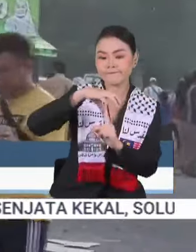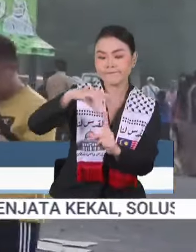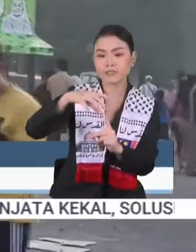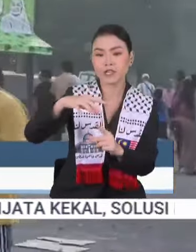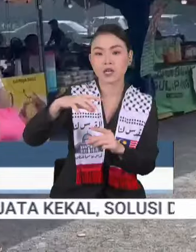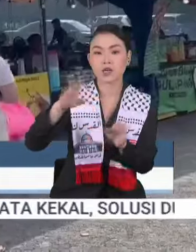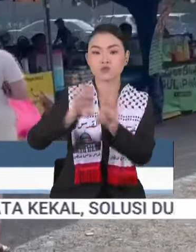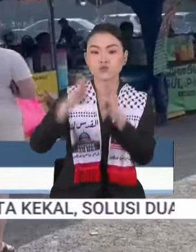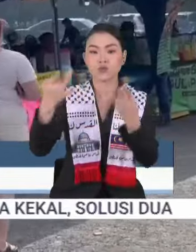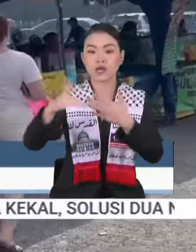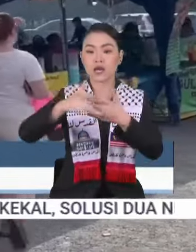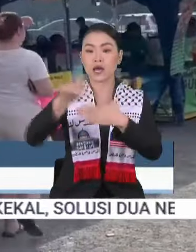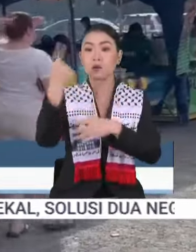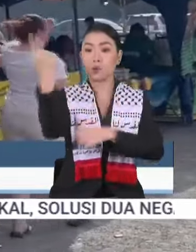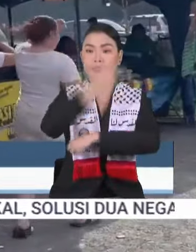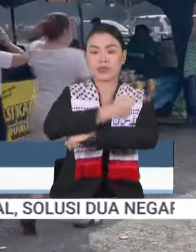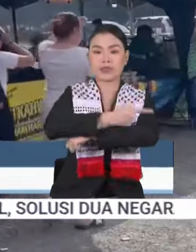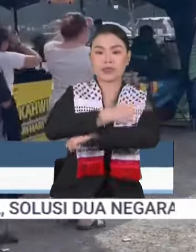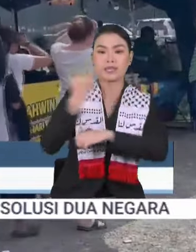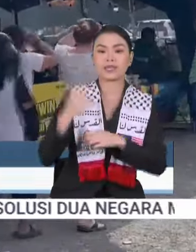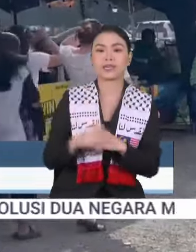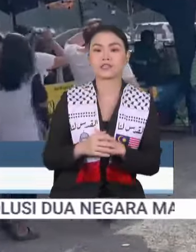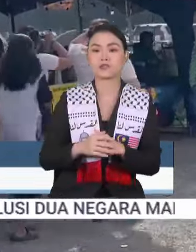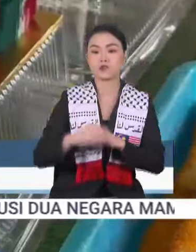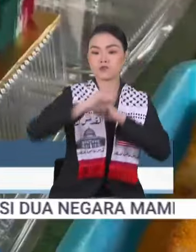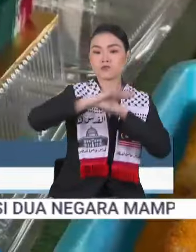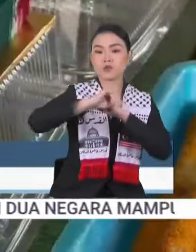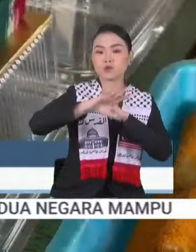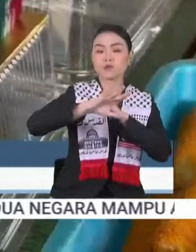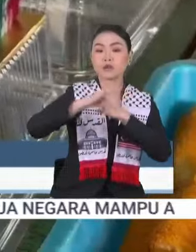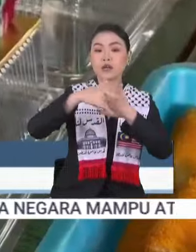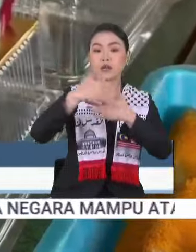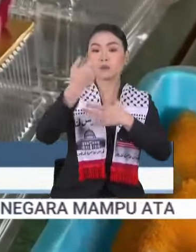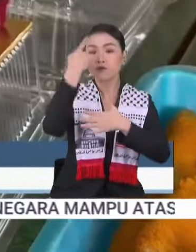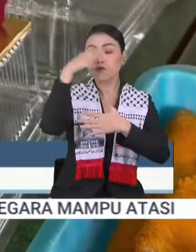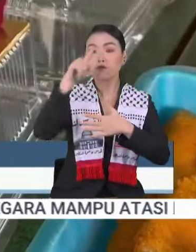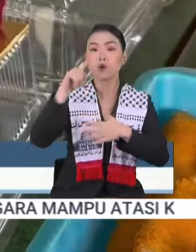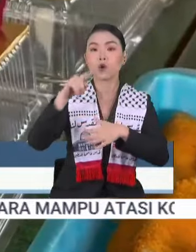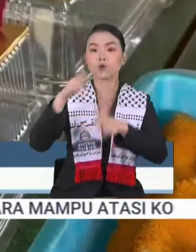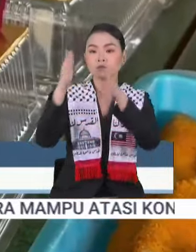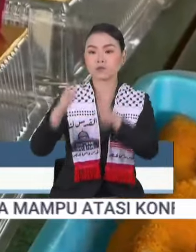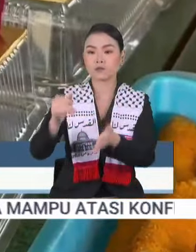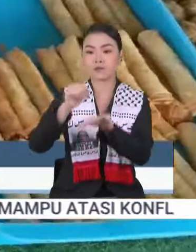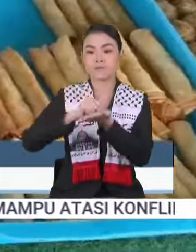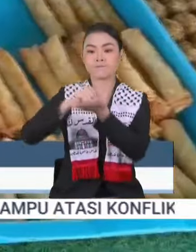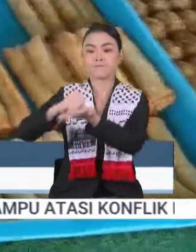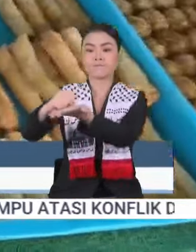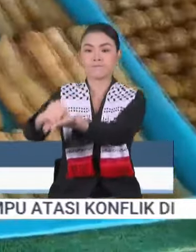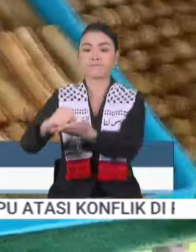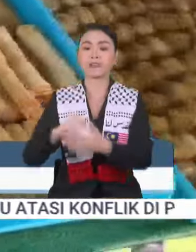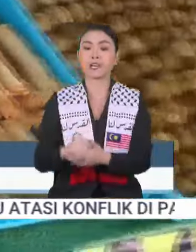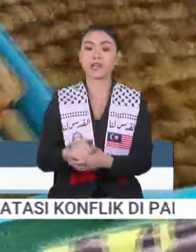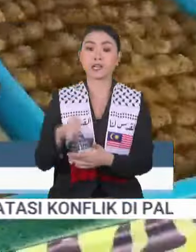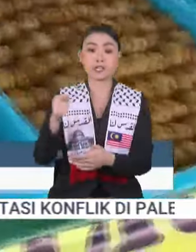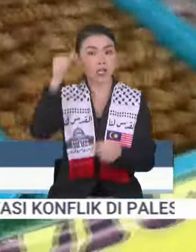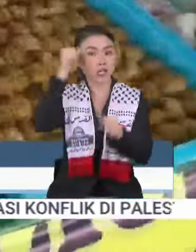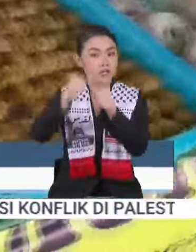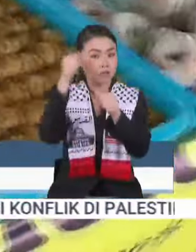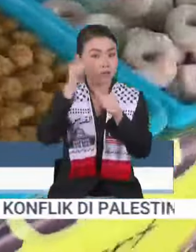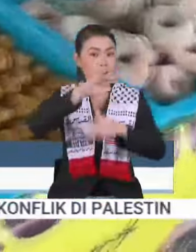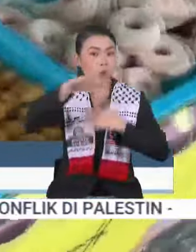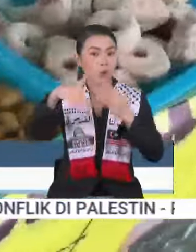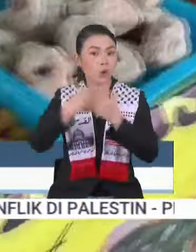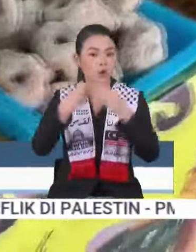sehari dari Tarikh 1u Ramadan sebagai promosi awal kepada penduduk dibu dalam pada itu beliau turut mengingatkan agar semua